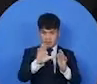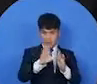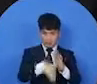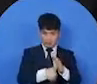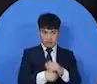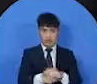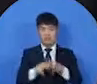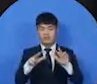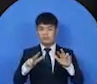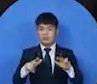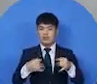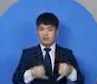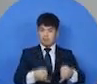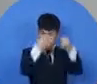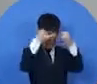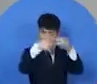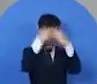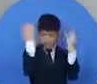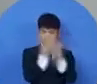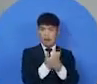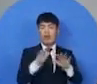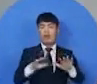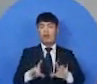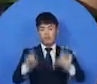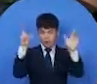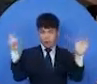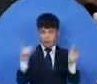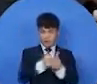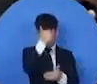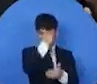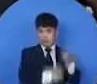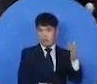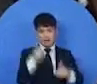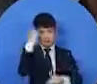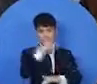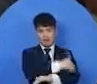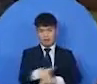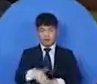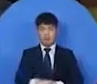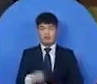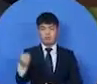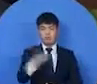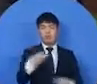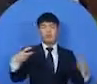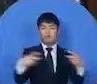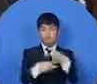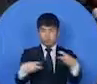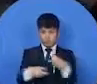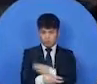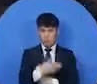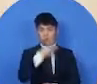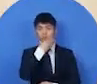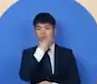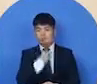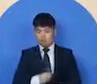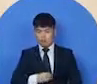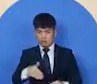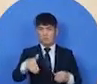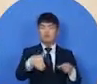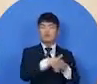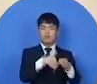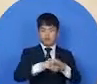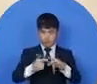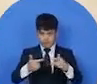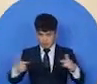올 연말까지 나머지 지방 채무 전액을 상산 할 예정이며 혹은 기술 문화 반격 에서 보통 는 다양한 분야를